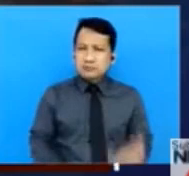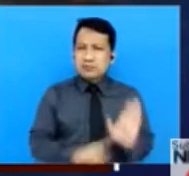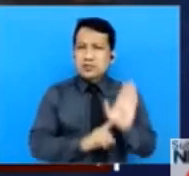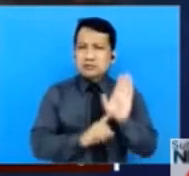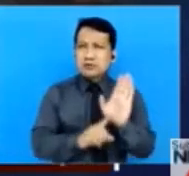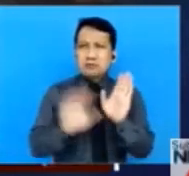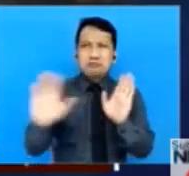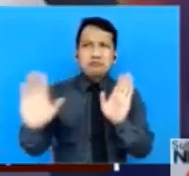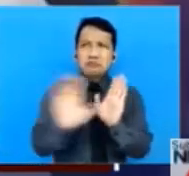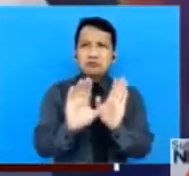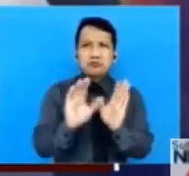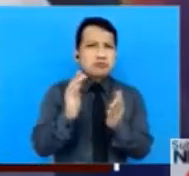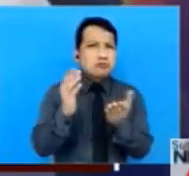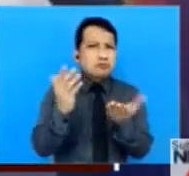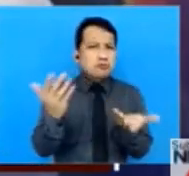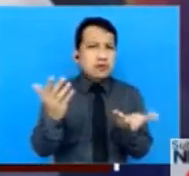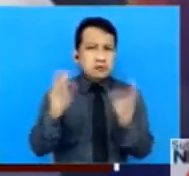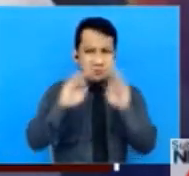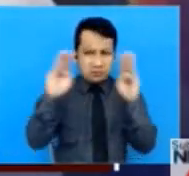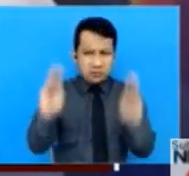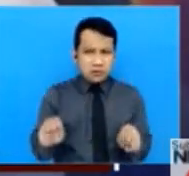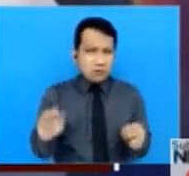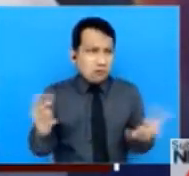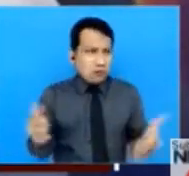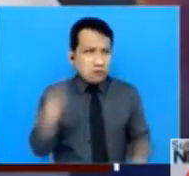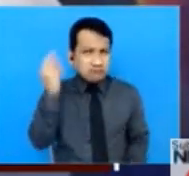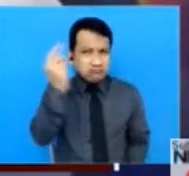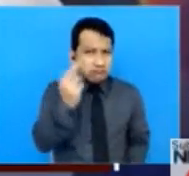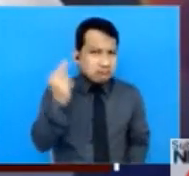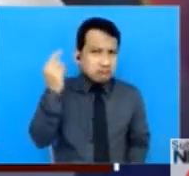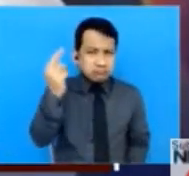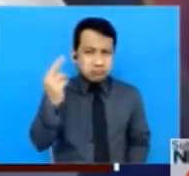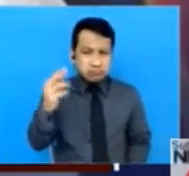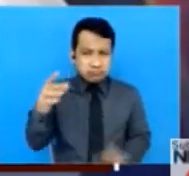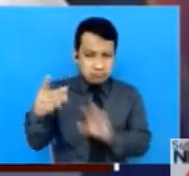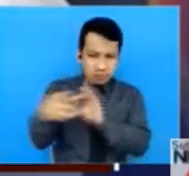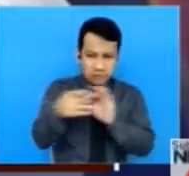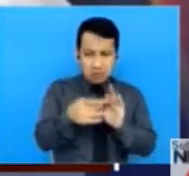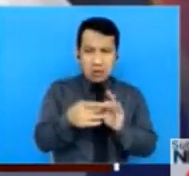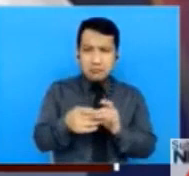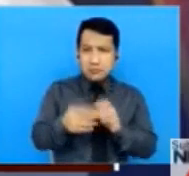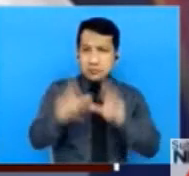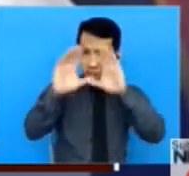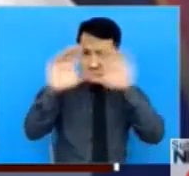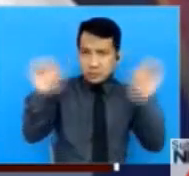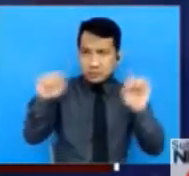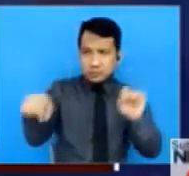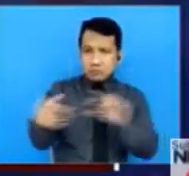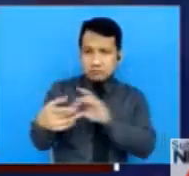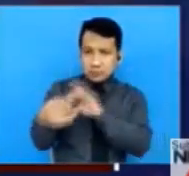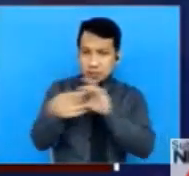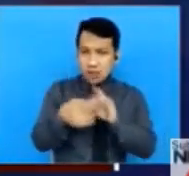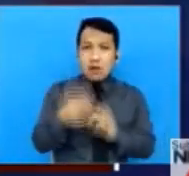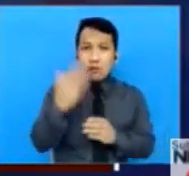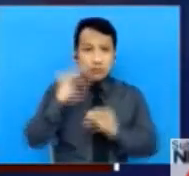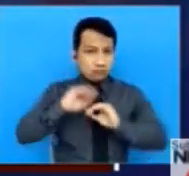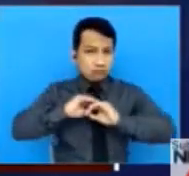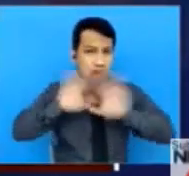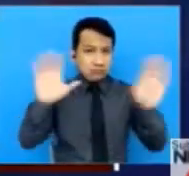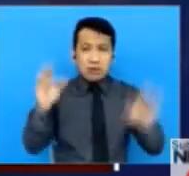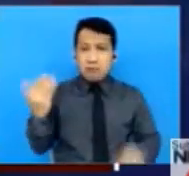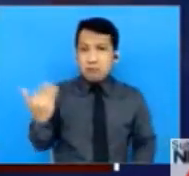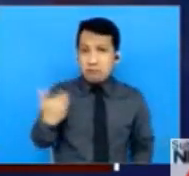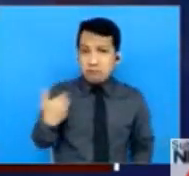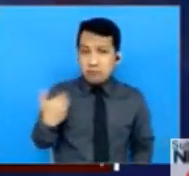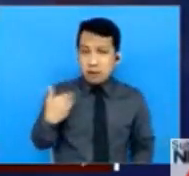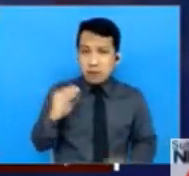ng palasyo na wala silang nakikitang rason para madawit na naman ang pangulo sa issue. Lalo't malinaw na wala